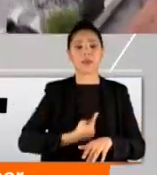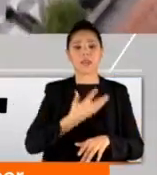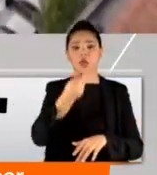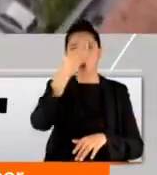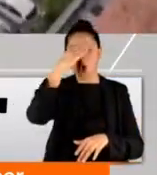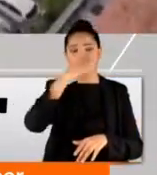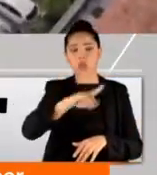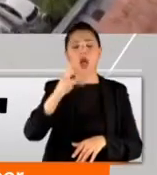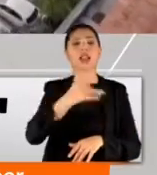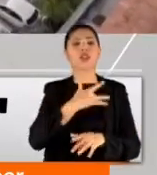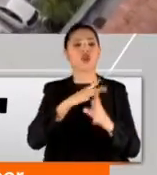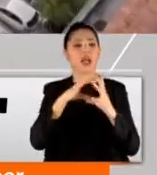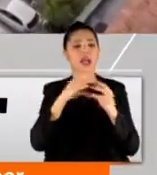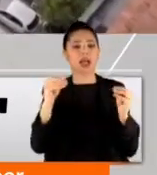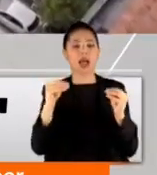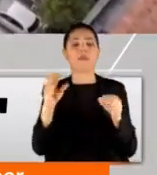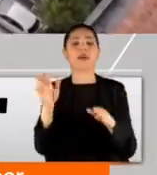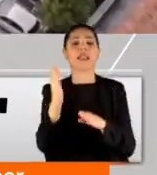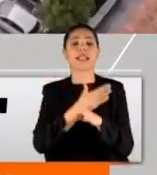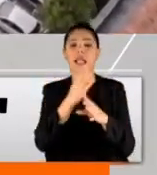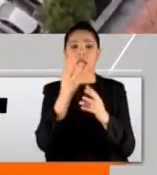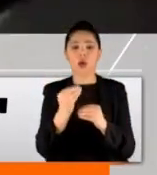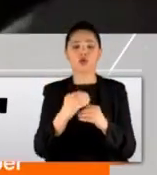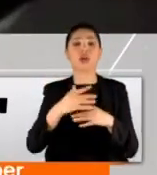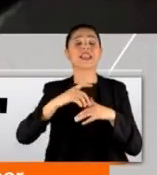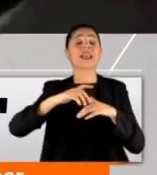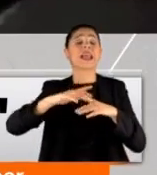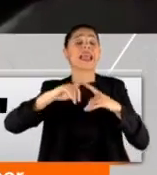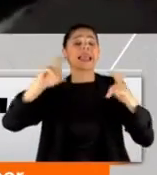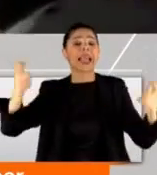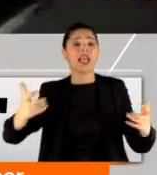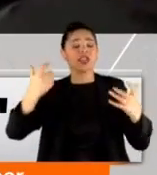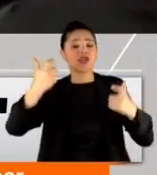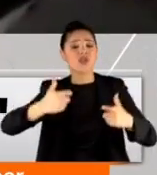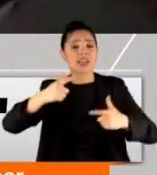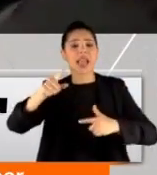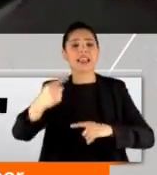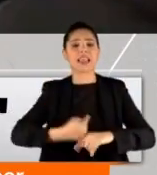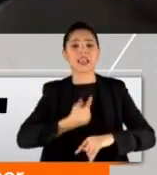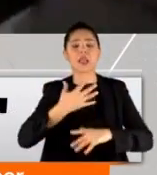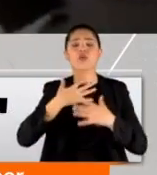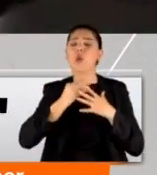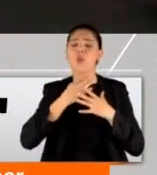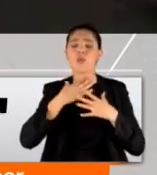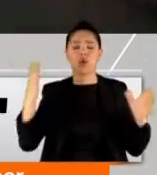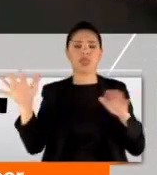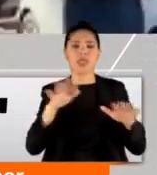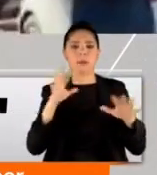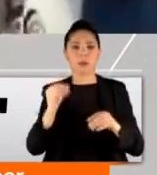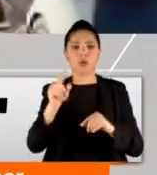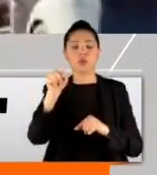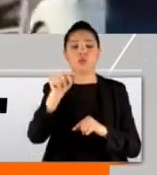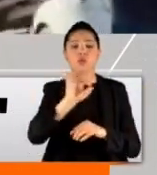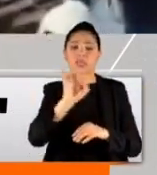doğal. Can kaybına neden olabilecek ve geniş alanda hissedilebilecek tahrip gücü de yüksek bir deprem olduğudur. Bunu hiçbir